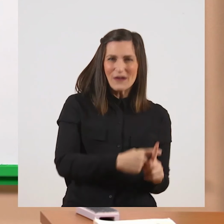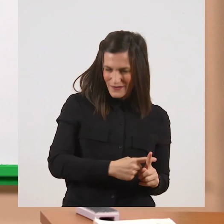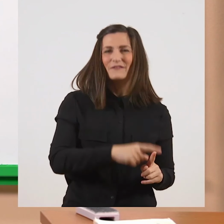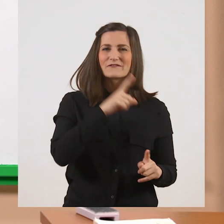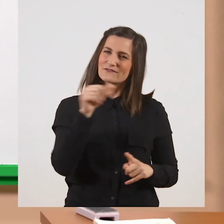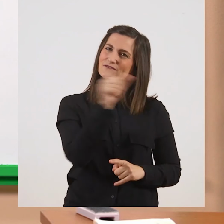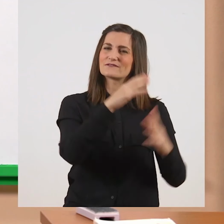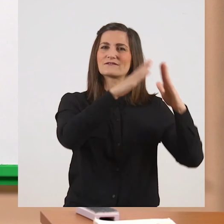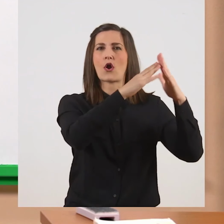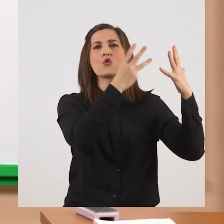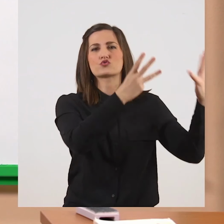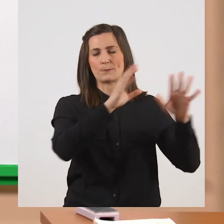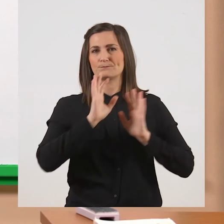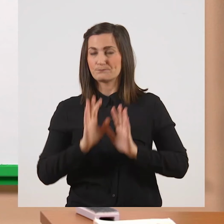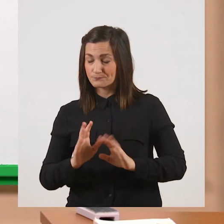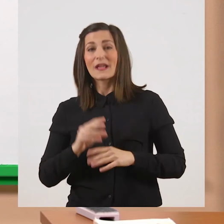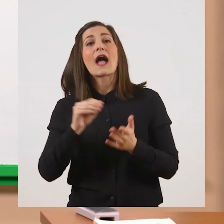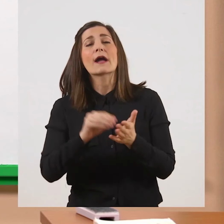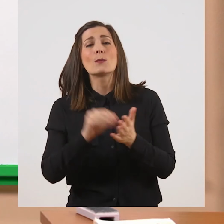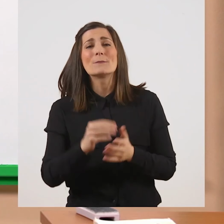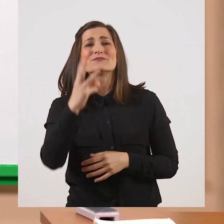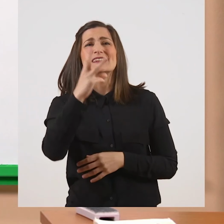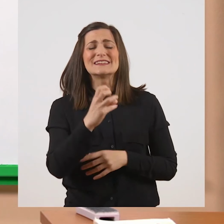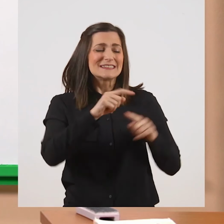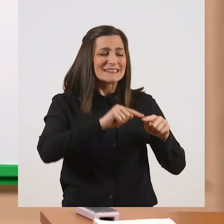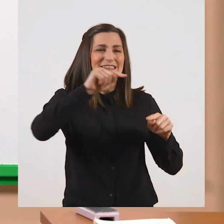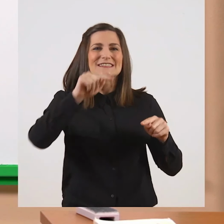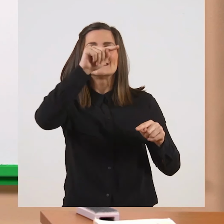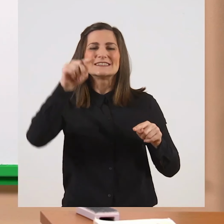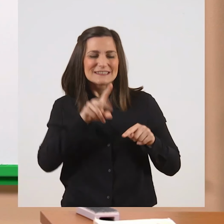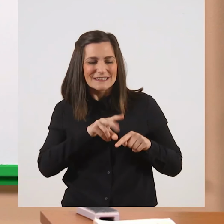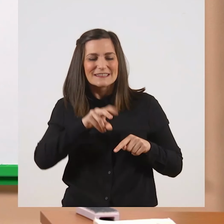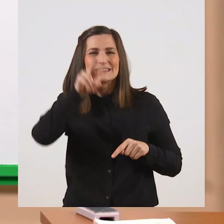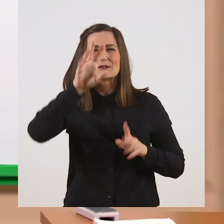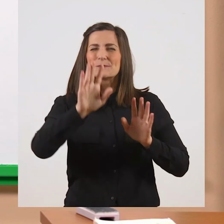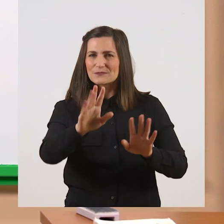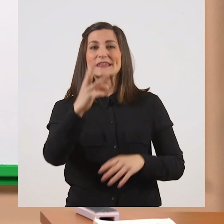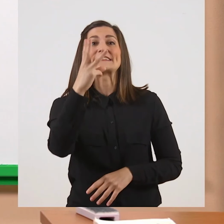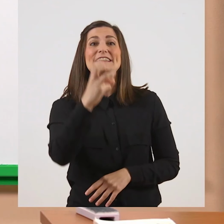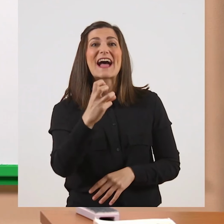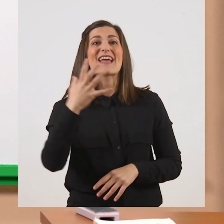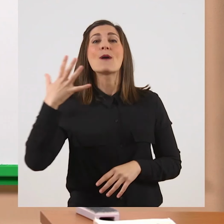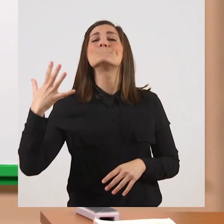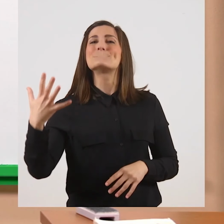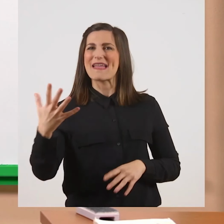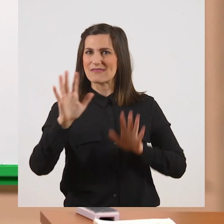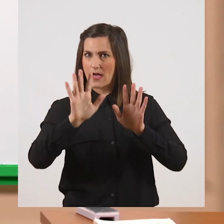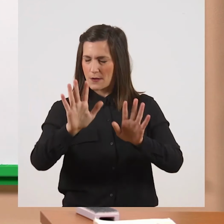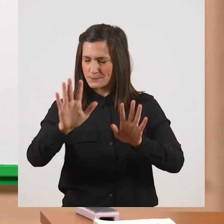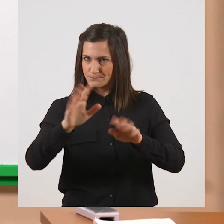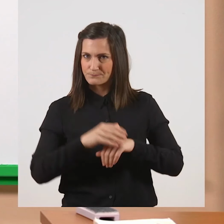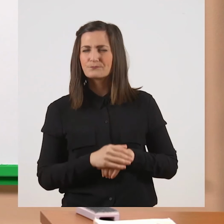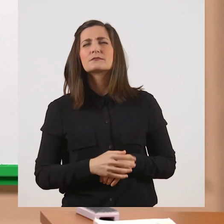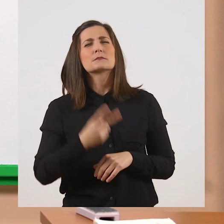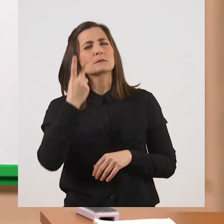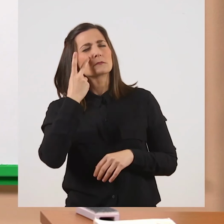εδώ. Ωραία. Και θα πρέπει επίσης να συμβουλευτώ και τη σκαλίτσα μου. Ποιον αριθμό έχω εδώ? Το 35. Α, μάλιστα.